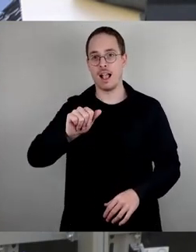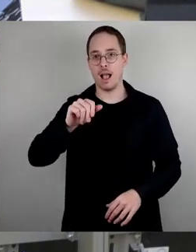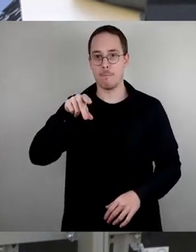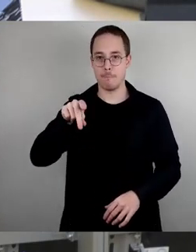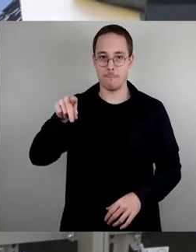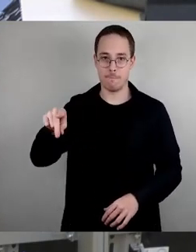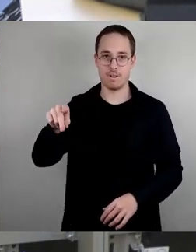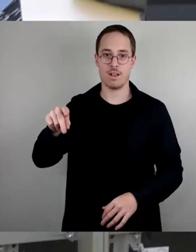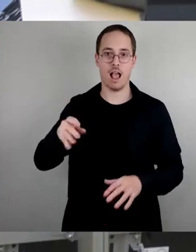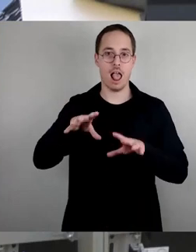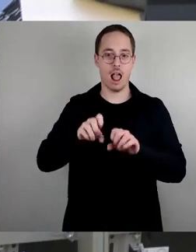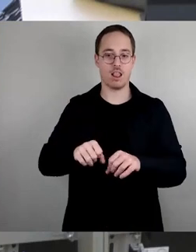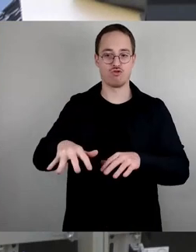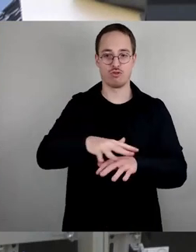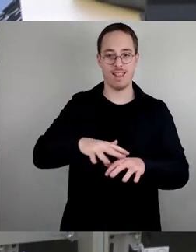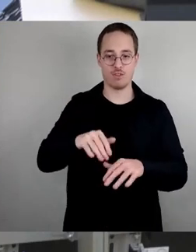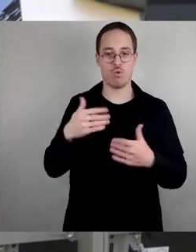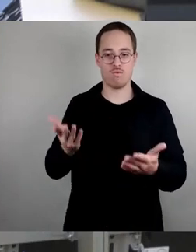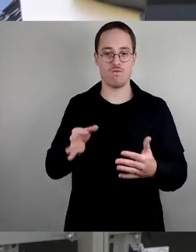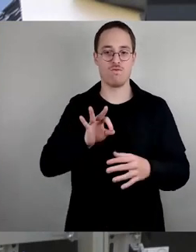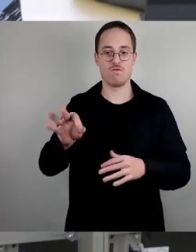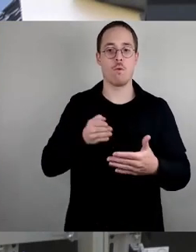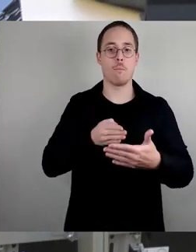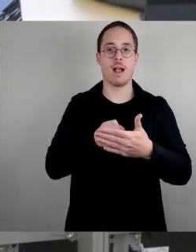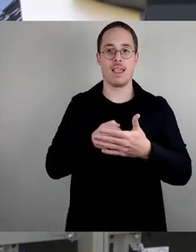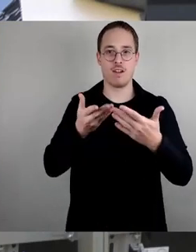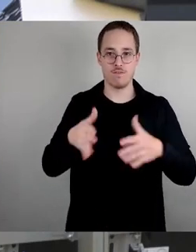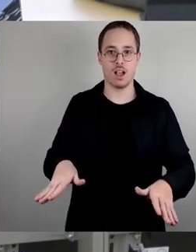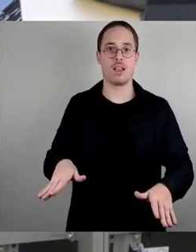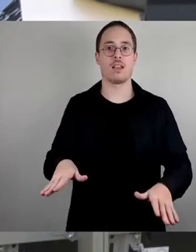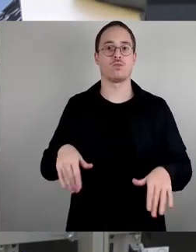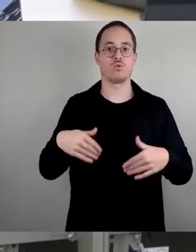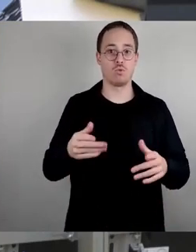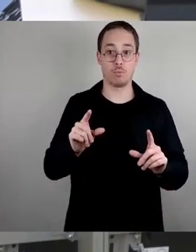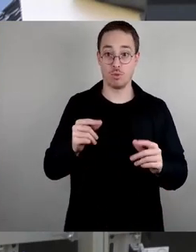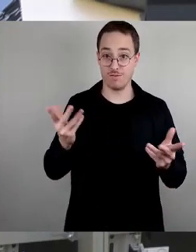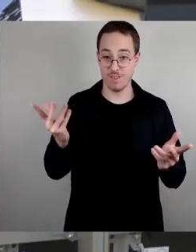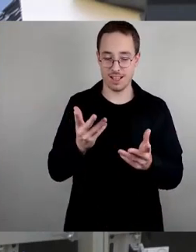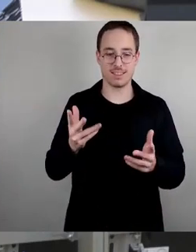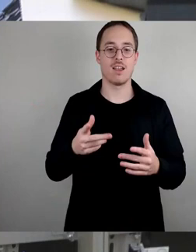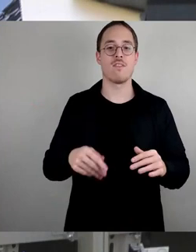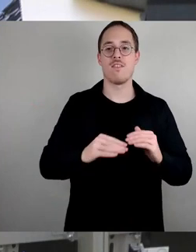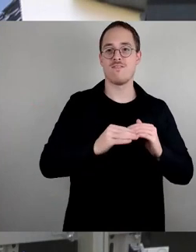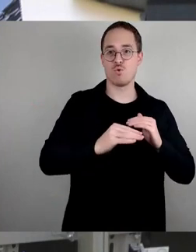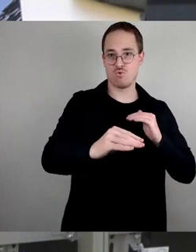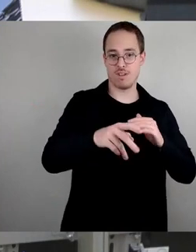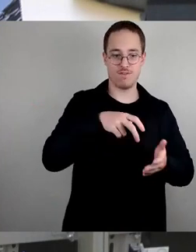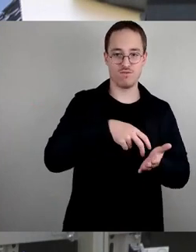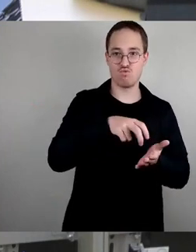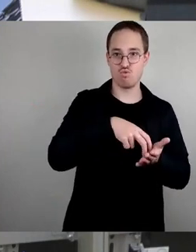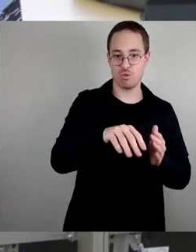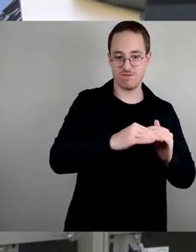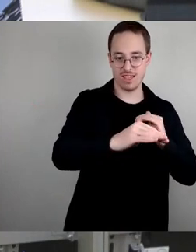Haltestellen herzustellen. Das heißt, der Fußweg kommt an das Gleis ran und in diesem Bereich kommen Sie sowieso an der Straßenbahn nicht